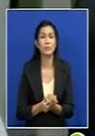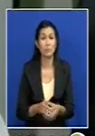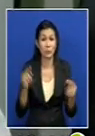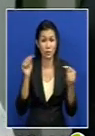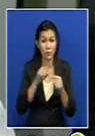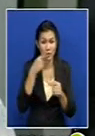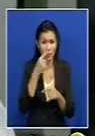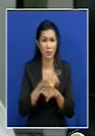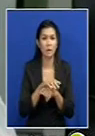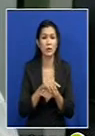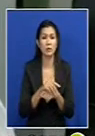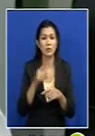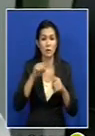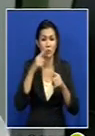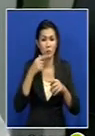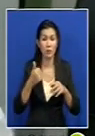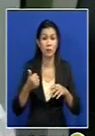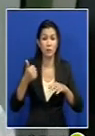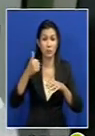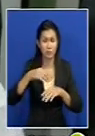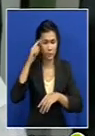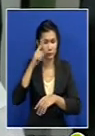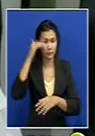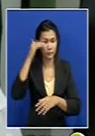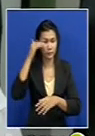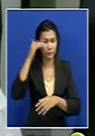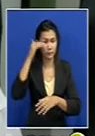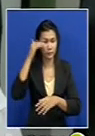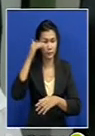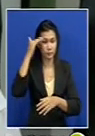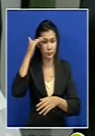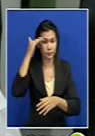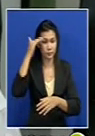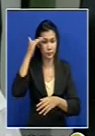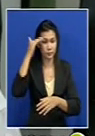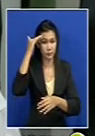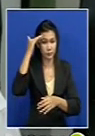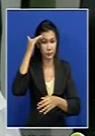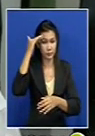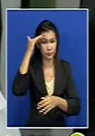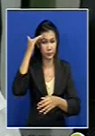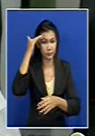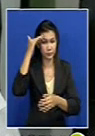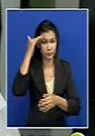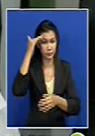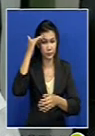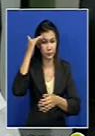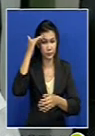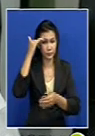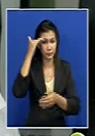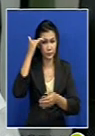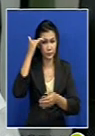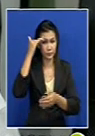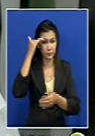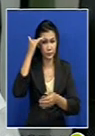ำรวจเอกจิรภพภูริเดชผู้กำกับการ1กองบังคับการปราบปรามนะครับก็ยืนยันว่าการเก็บตัวอย่าง DNA